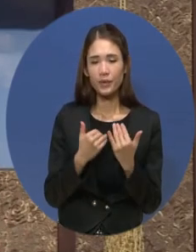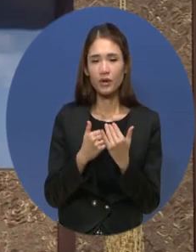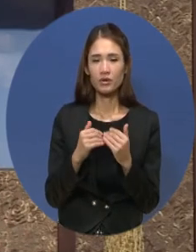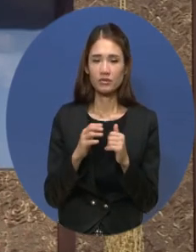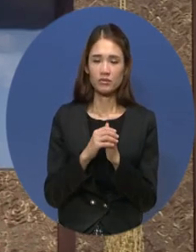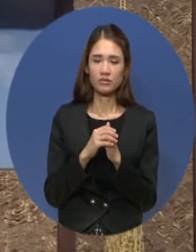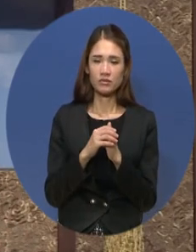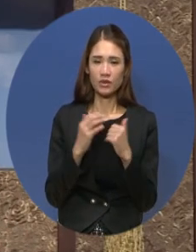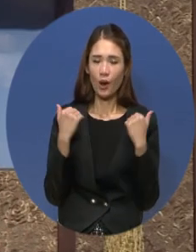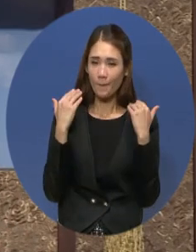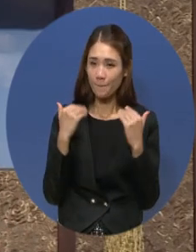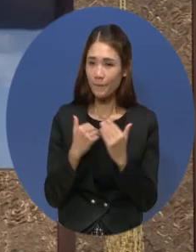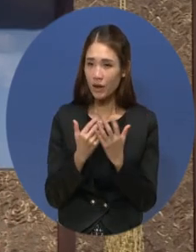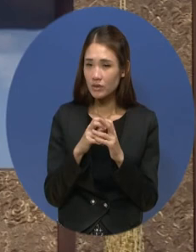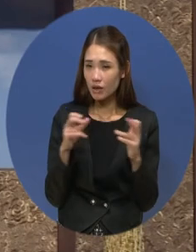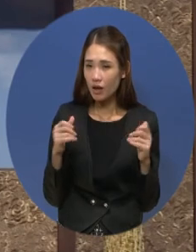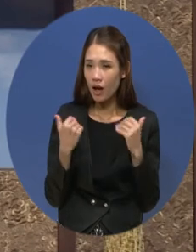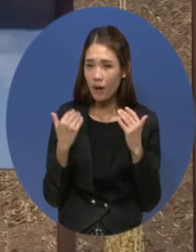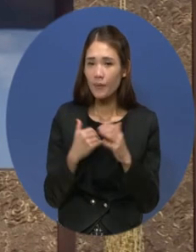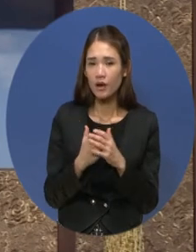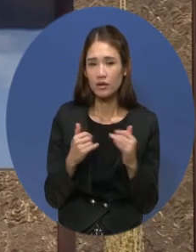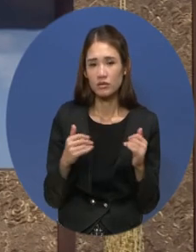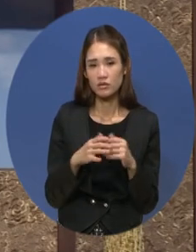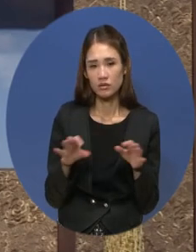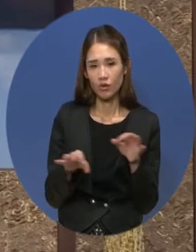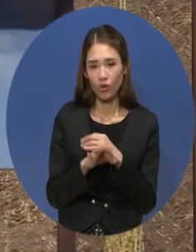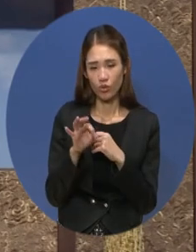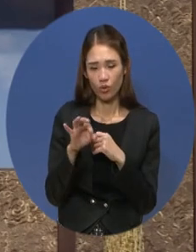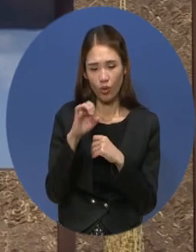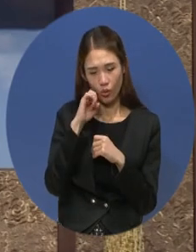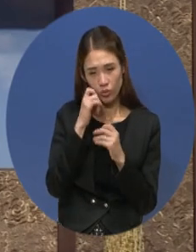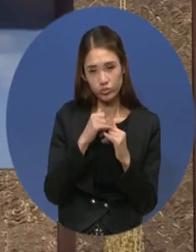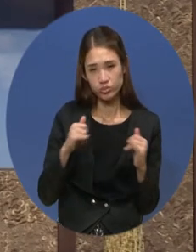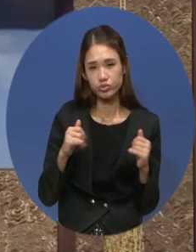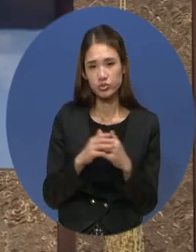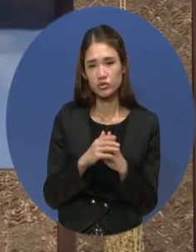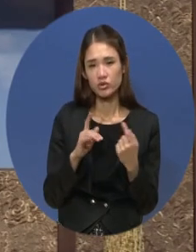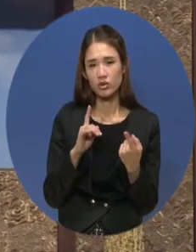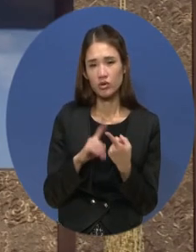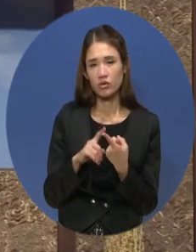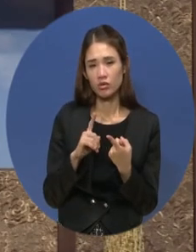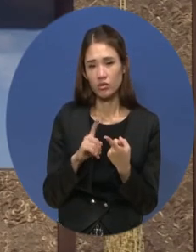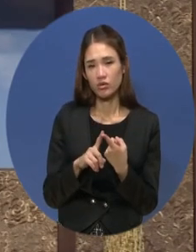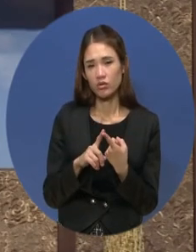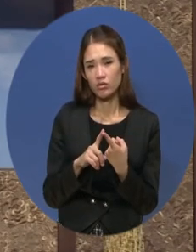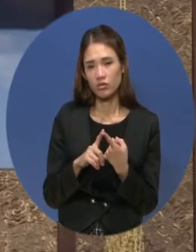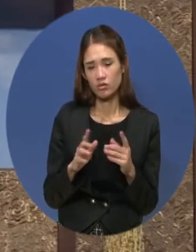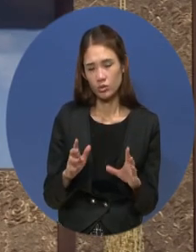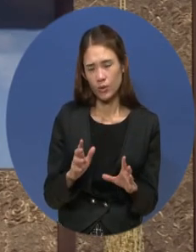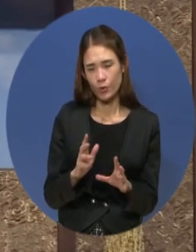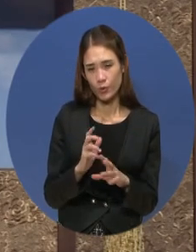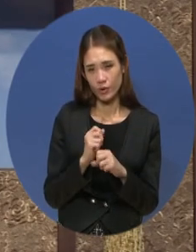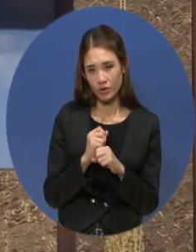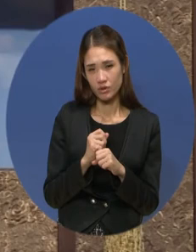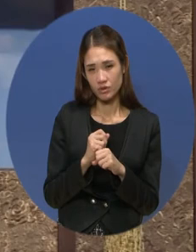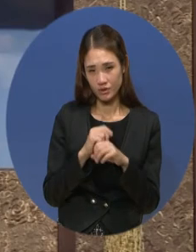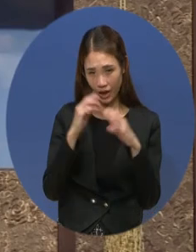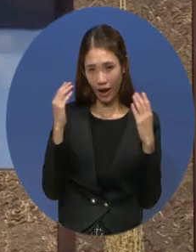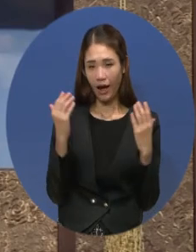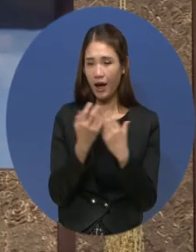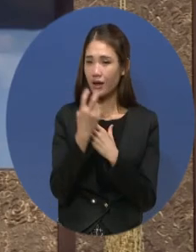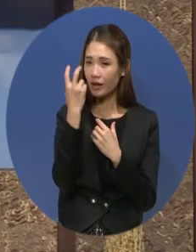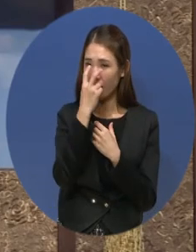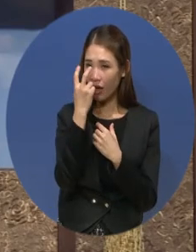100 발달장애인 발장이 경제적으로 어려우신 분들 어려운듯 이런 분들을 토탈 적으로 다 악행 할 수 있는